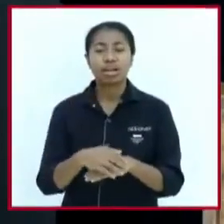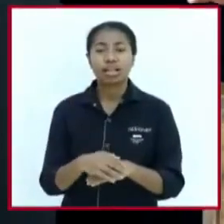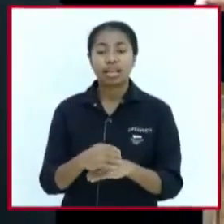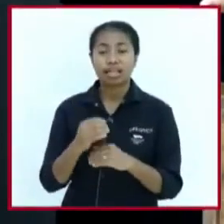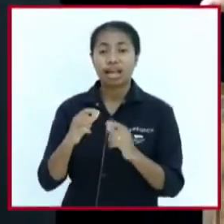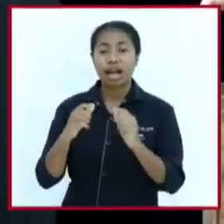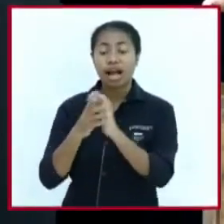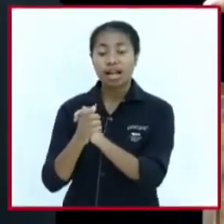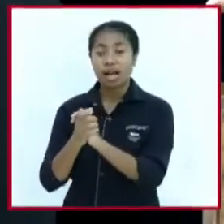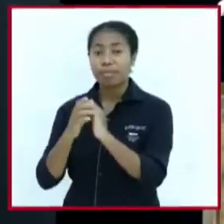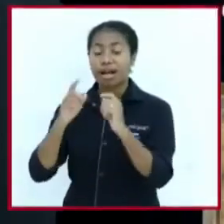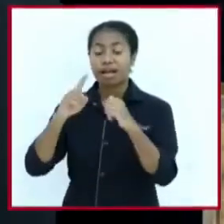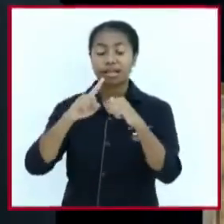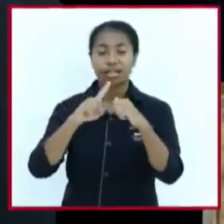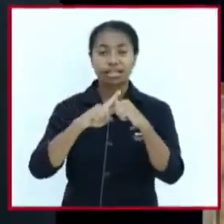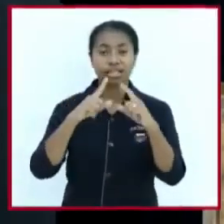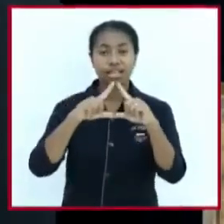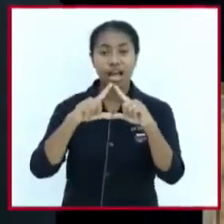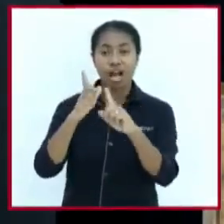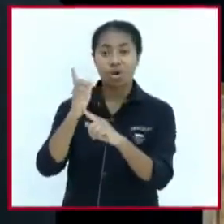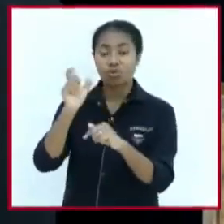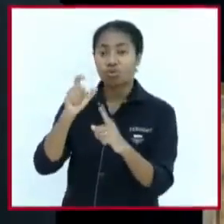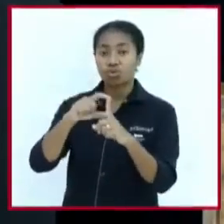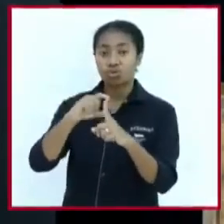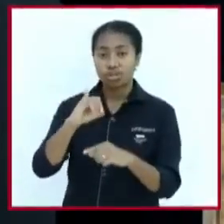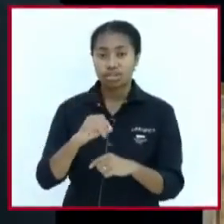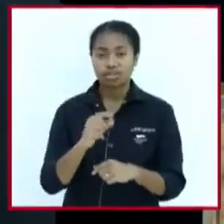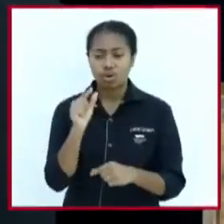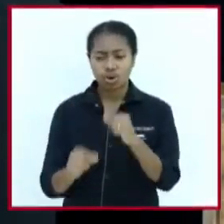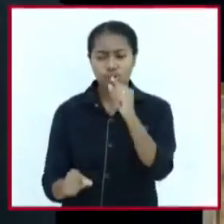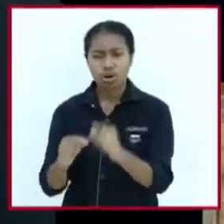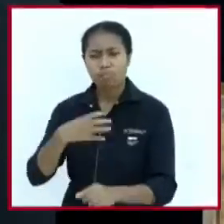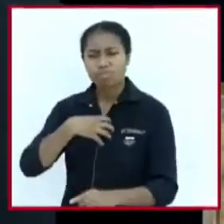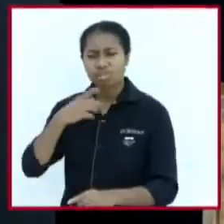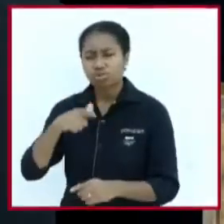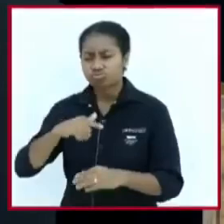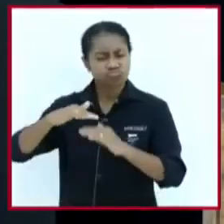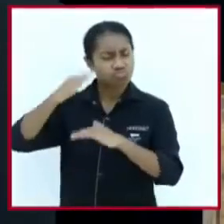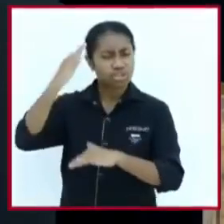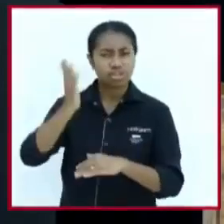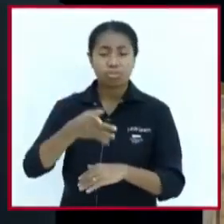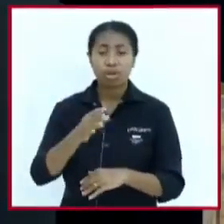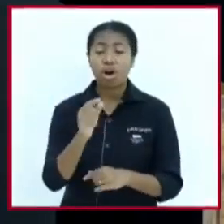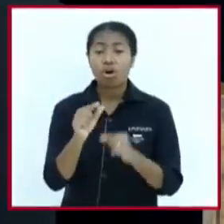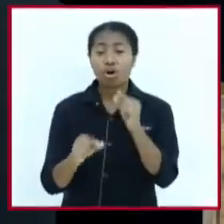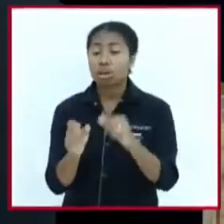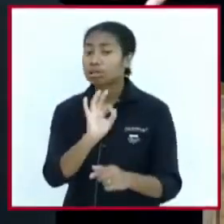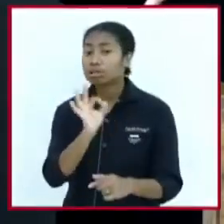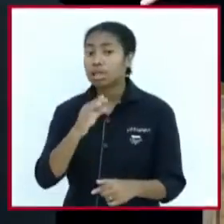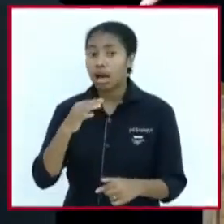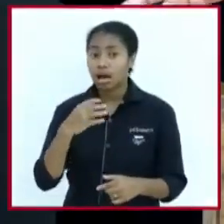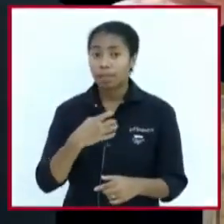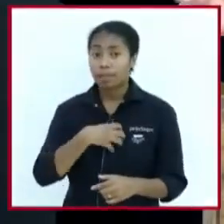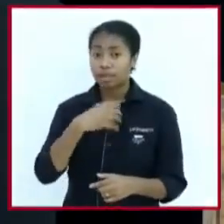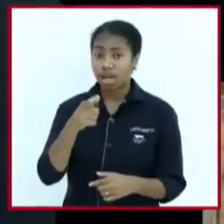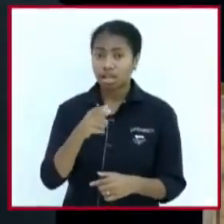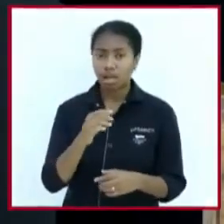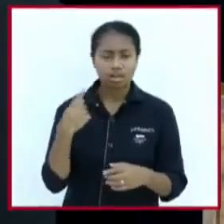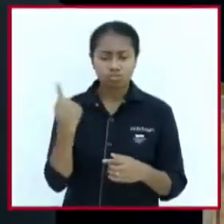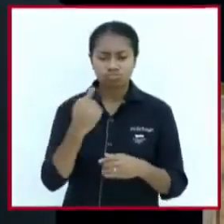orang-orang percaya pada Kristus lebih daripada orang-orang tidak percaya kalau ada mayori lebih lebih